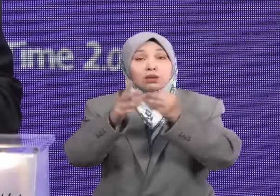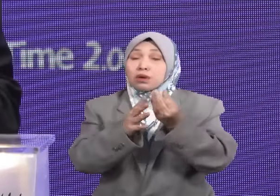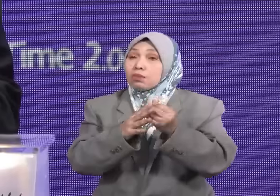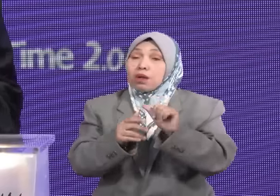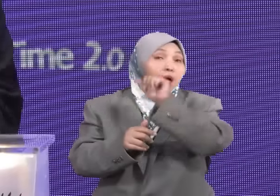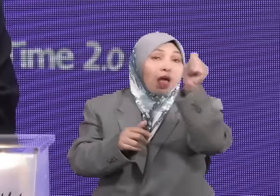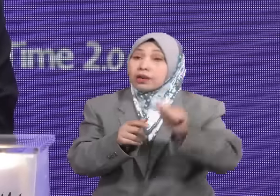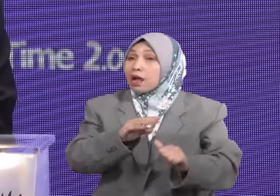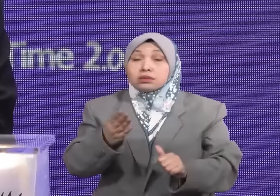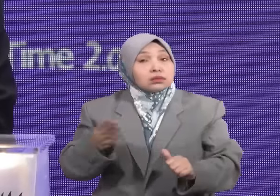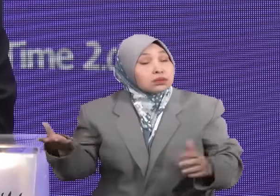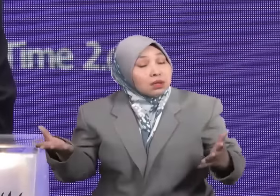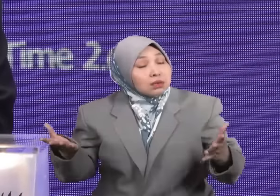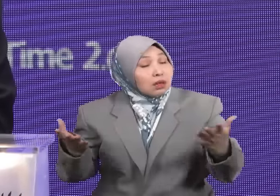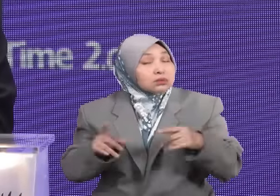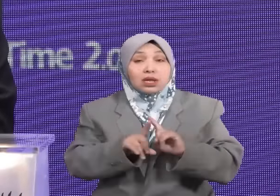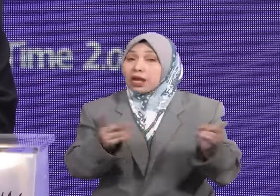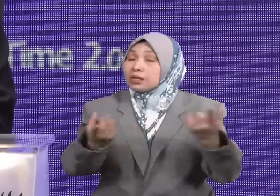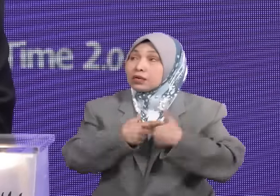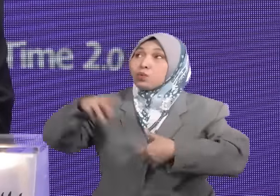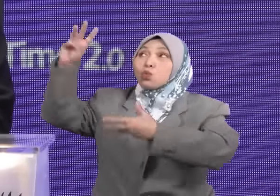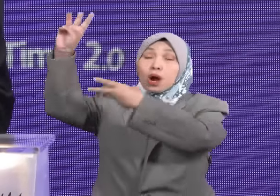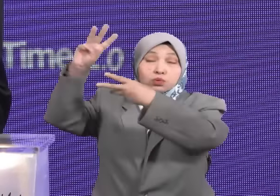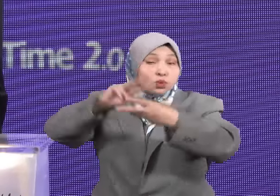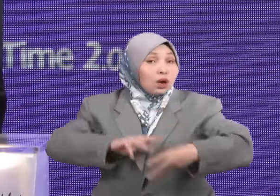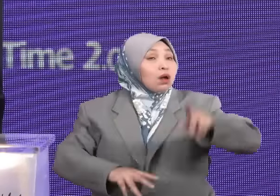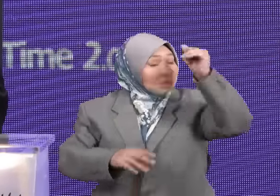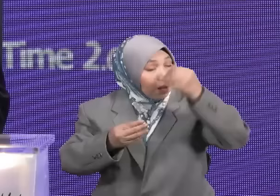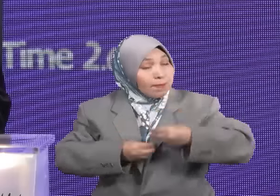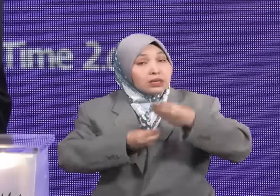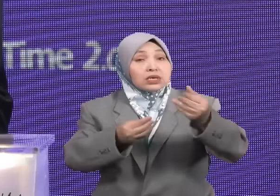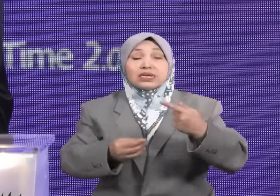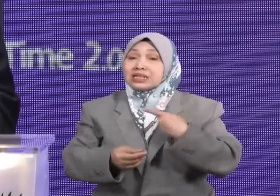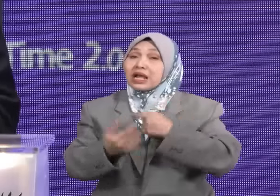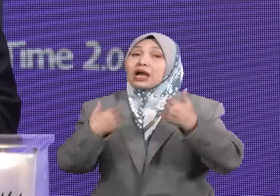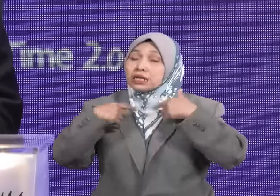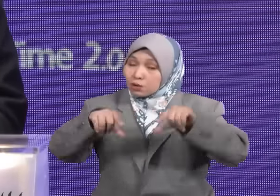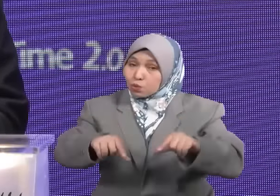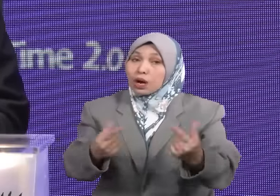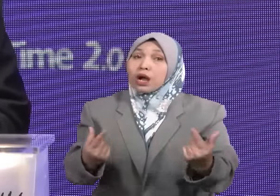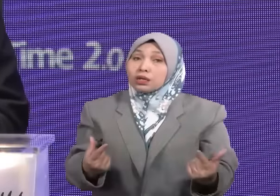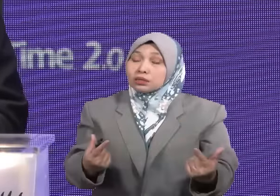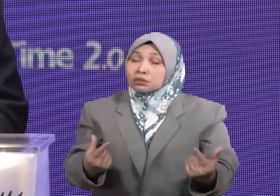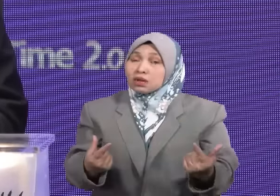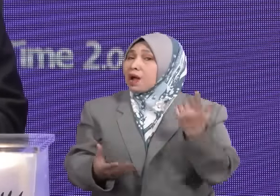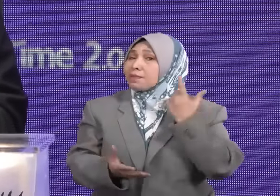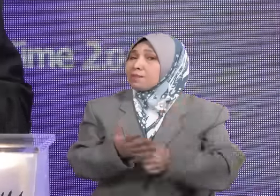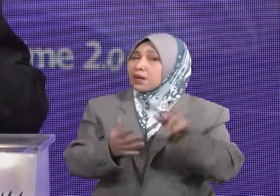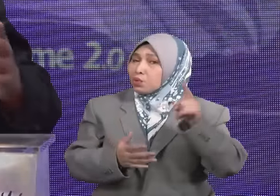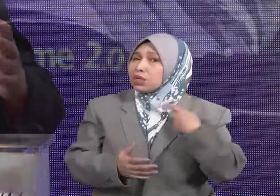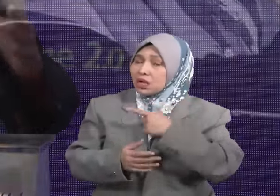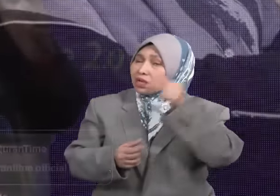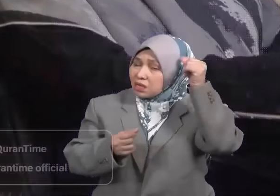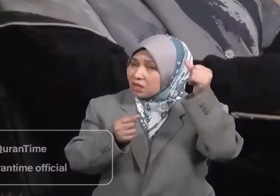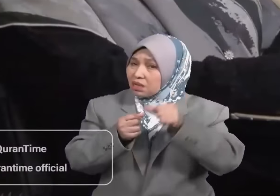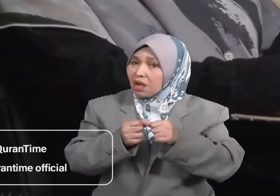apa-apa sahaja selain daripada wahyu yang Allah beri. Selagi kita ada Al-Quran, tuan-tuan sekalian, apakah yang perlu kita ingat? Dalam